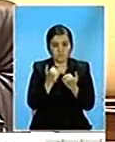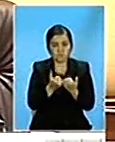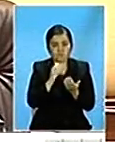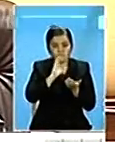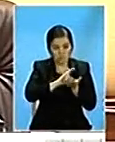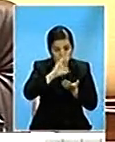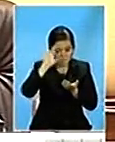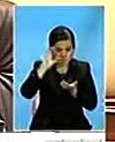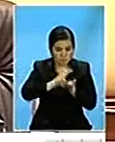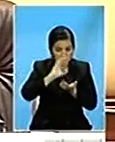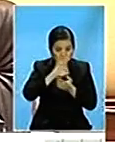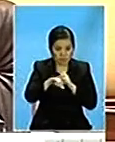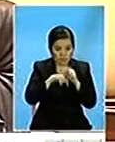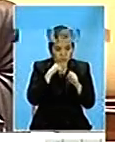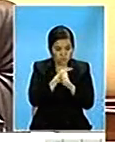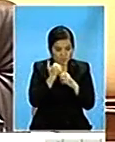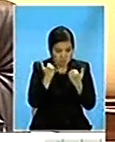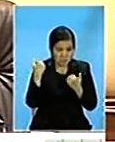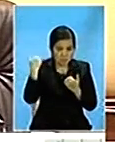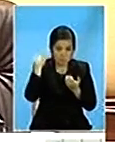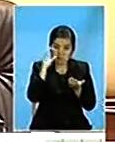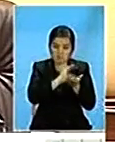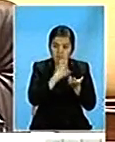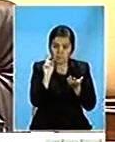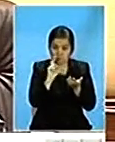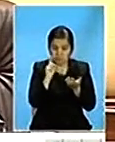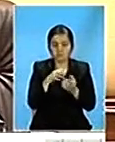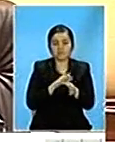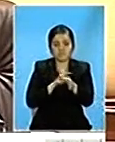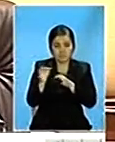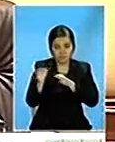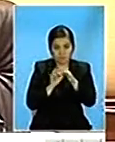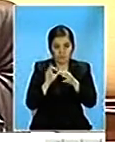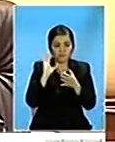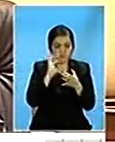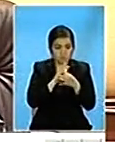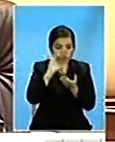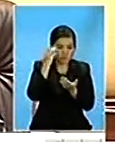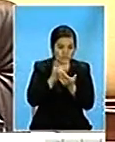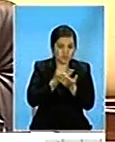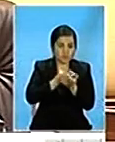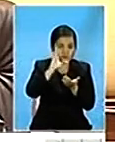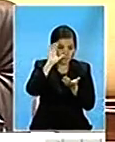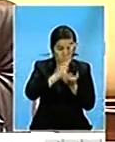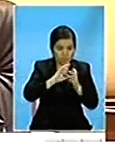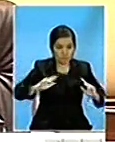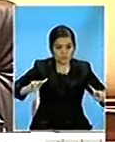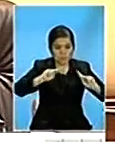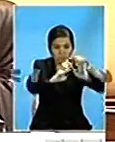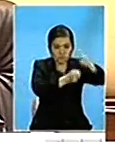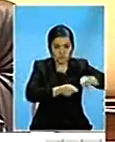ที่ตั้งในปีนี้หรือไม่อย่างไรนั้นนะครับขอญาติกราบเรียนว่าเรื่องงบประมาณในกระทรวงเกษตรและกรณ์ไม่ได้ตั้งงบประมาณ